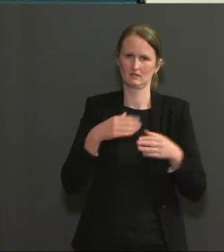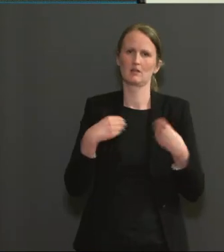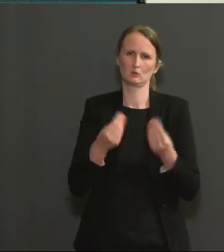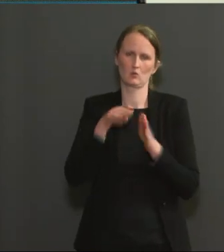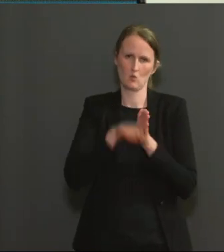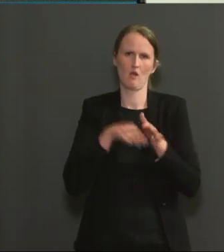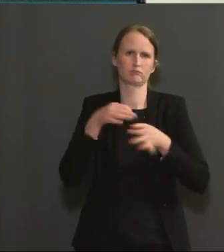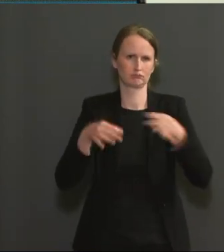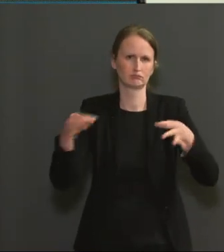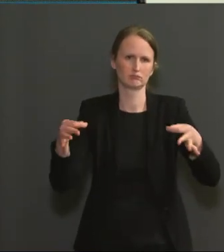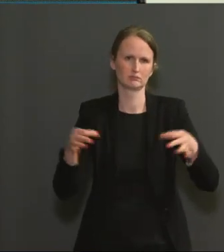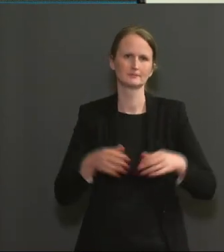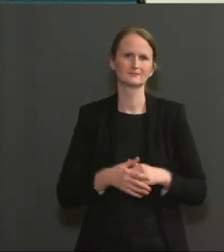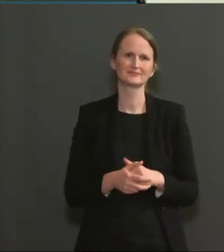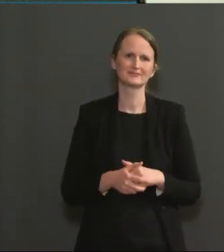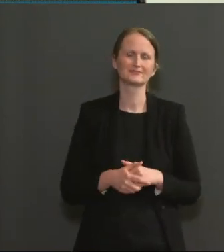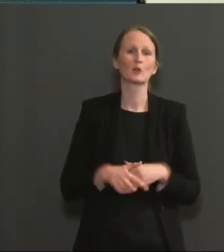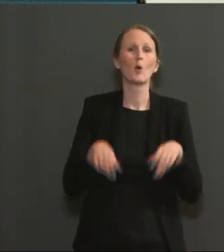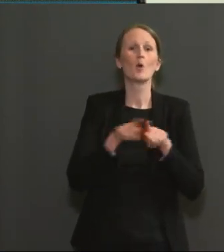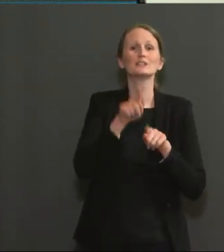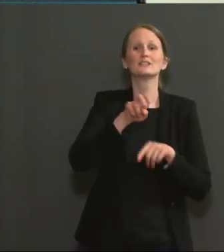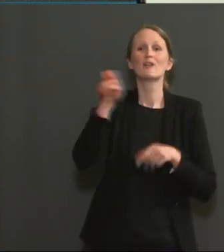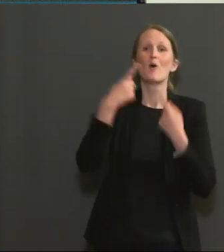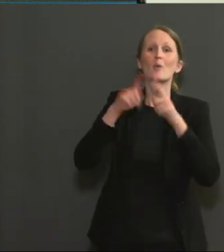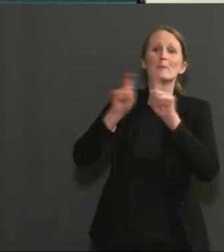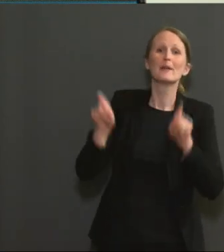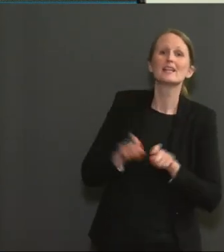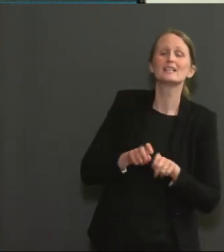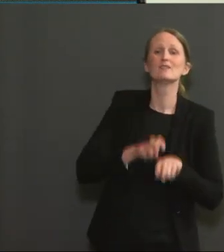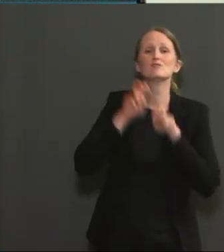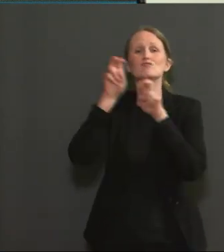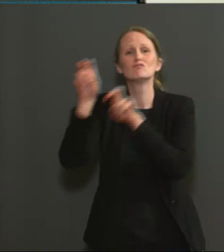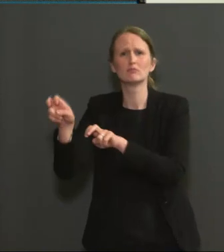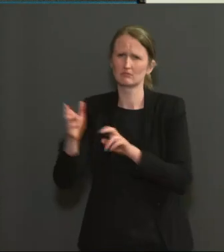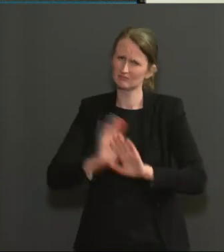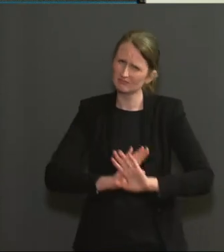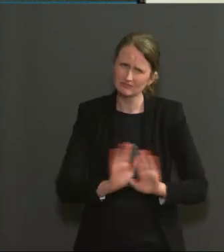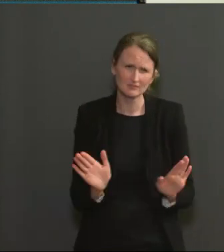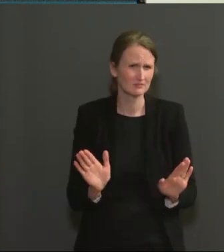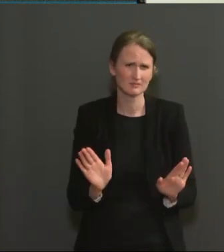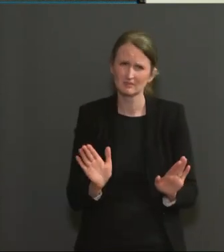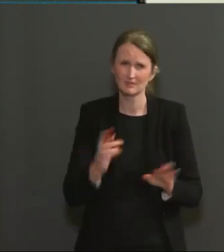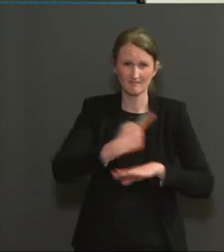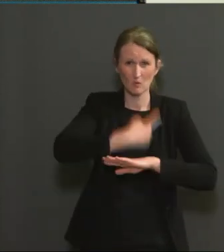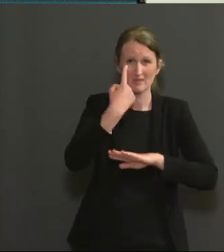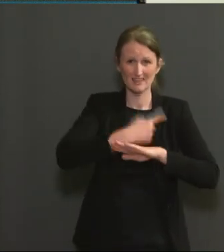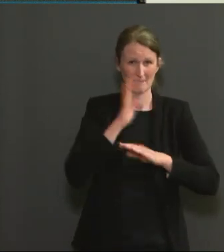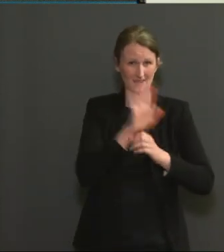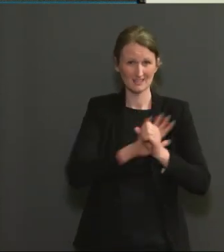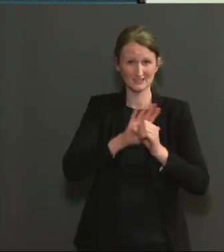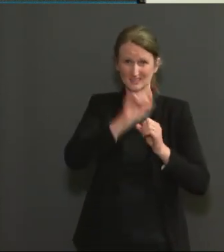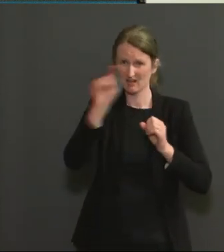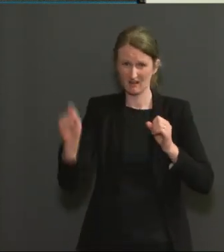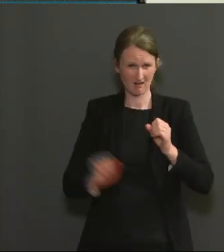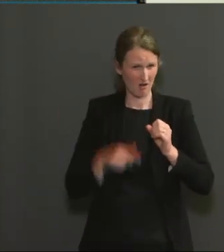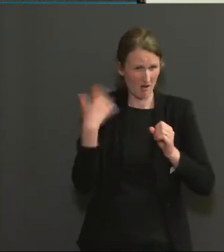déplacements à l'étranger on parle pas ici de voyage lointains on parle ici des pays qui sont à nos frontières la plupart des pays qui sont proches de